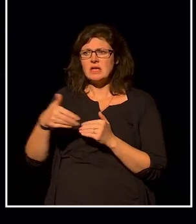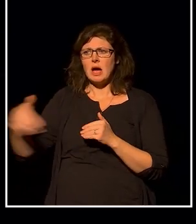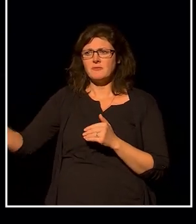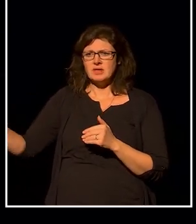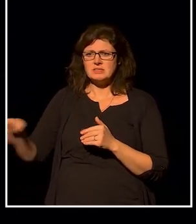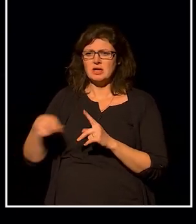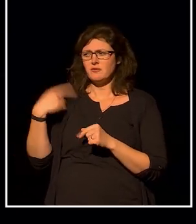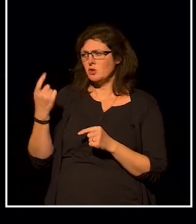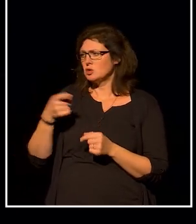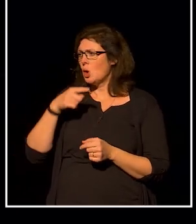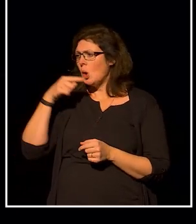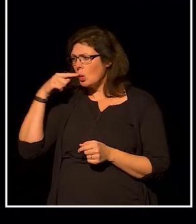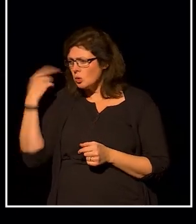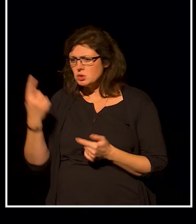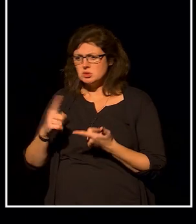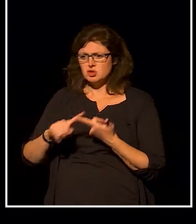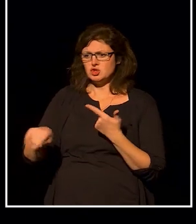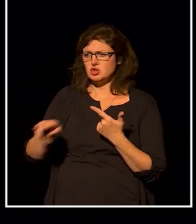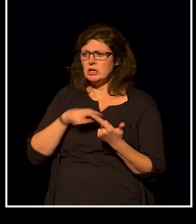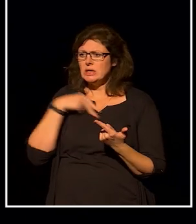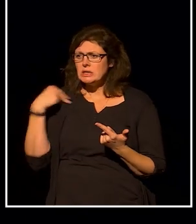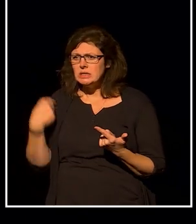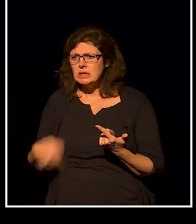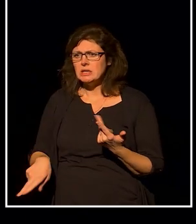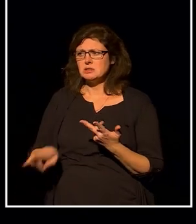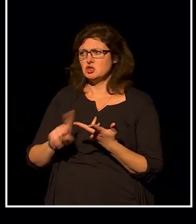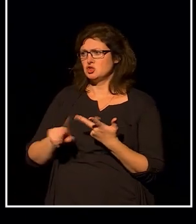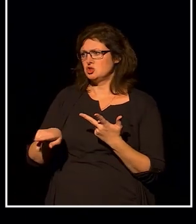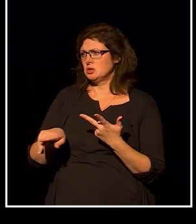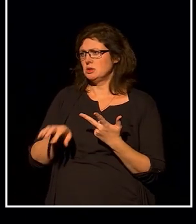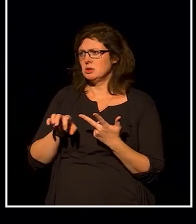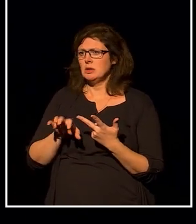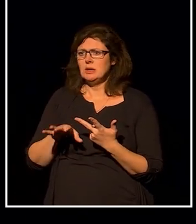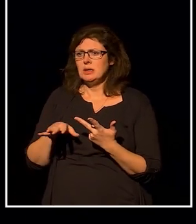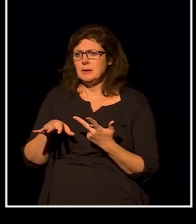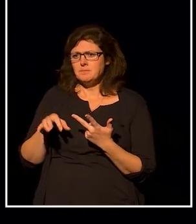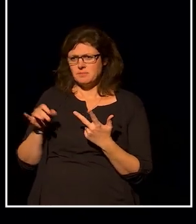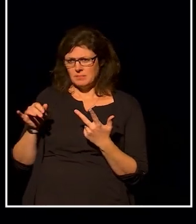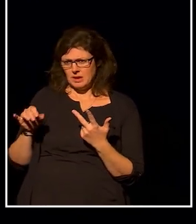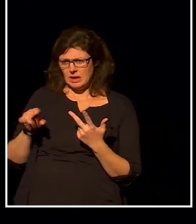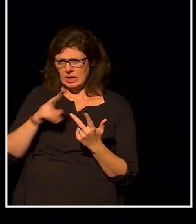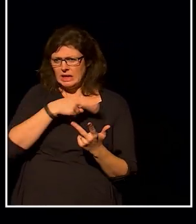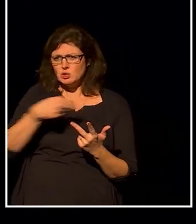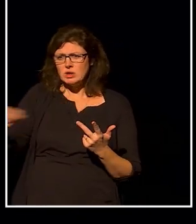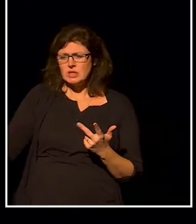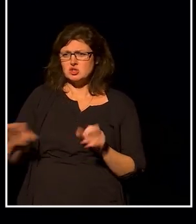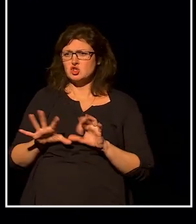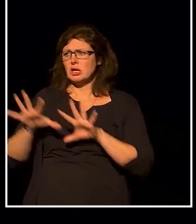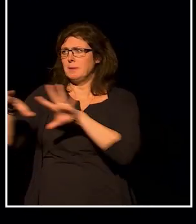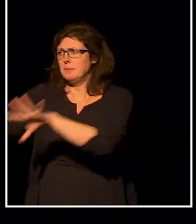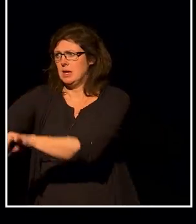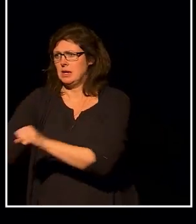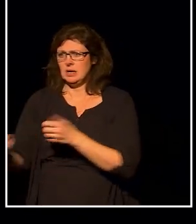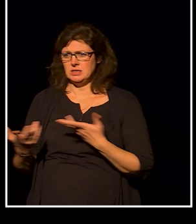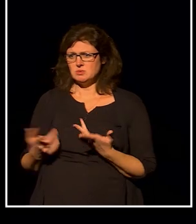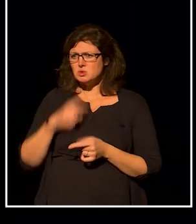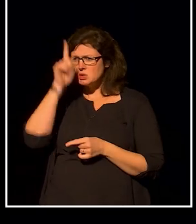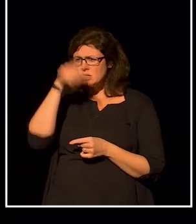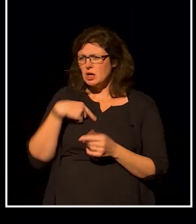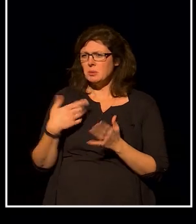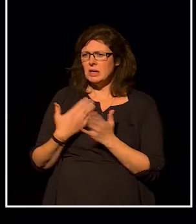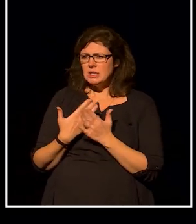einem chinesischen, an einem indonesischen Imperialismus. Also es ist, ich glaube, das Problem geht noch weiter, also ich glaube, es spitzt sich